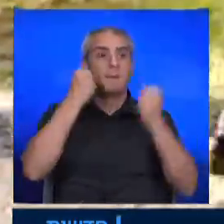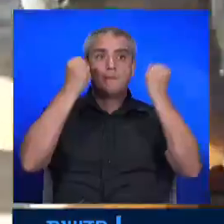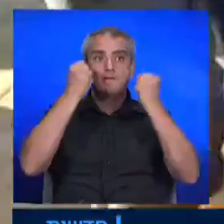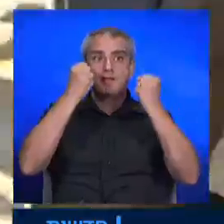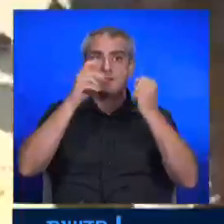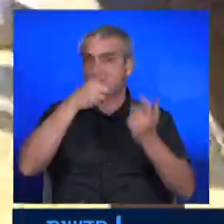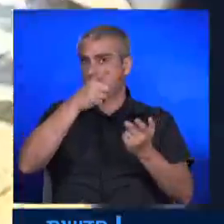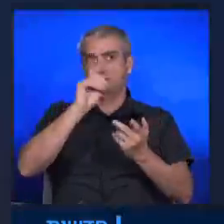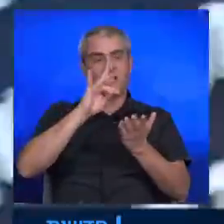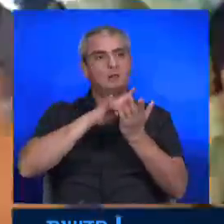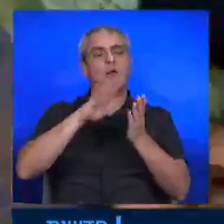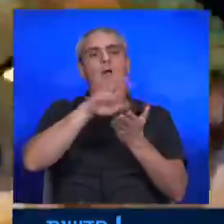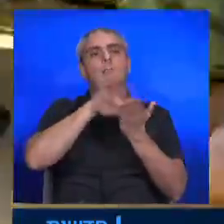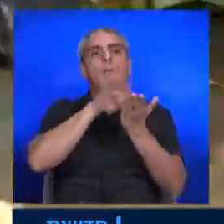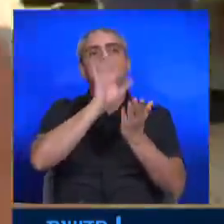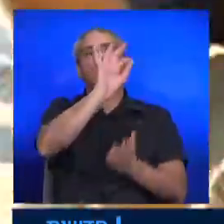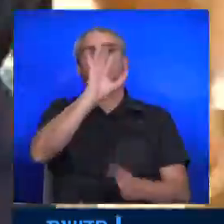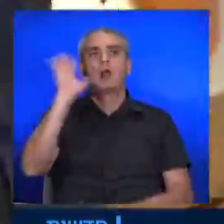להם.